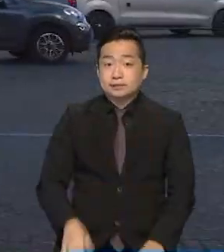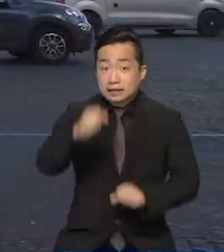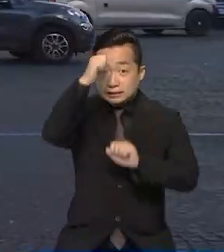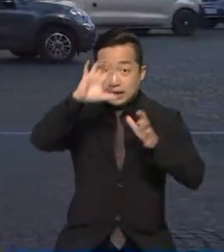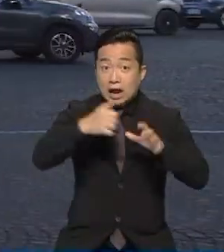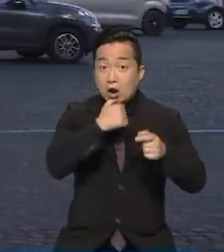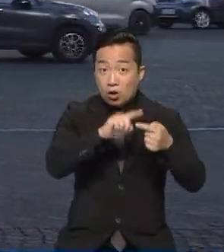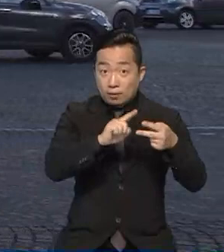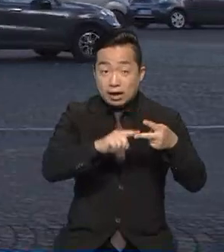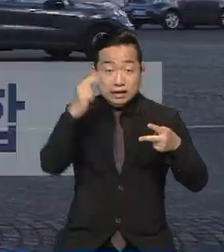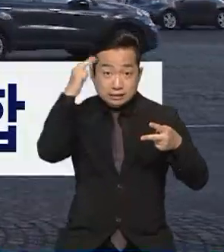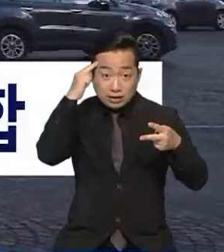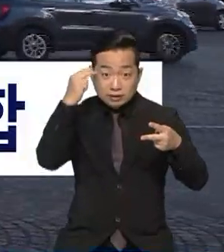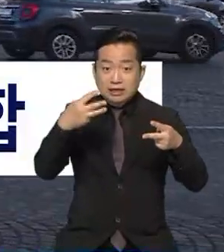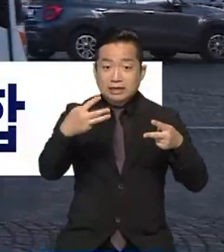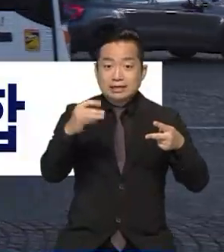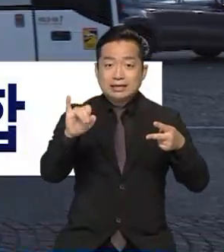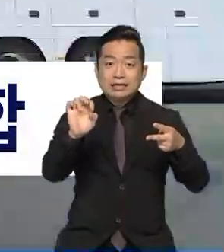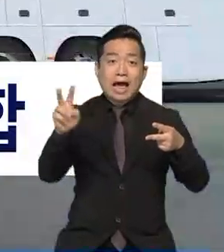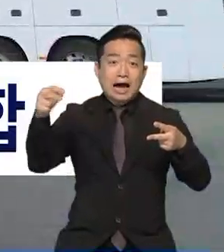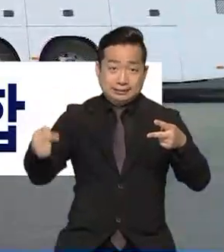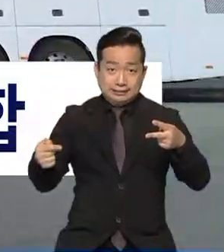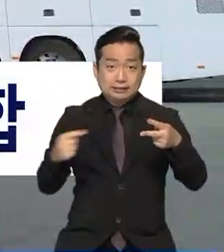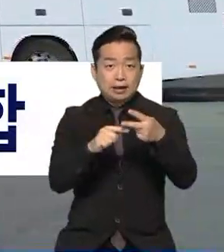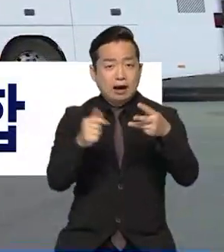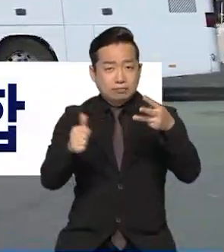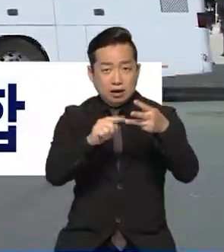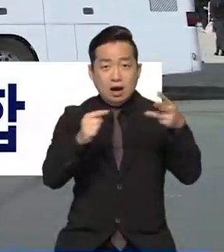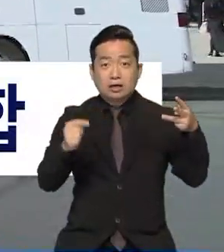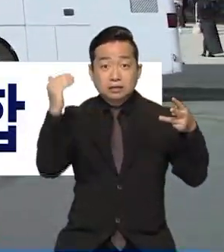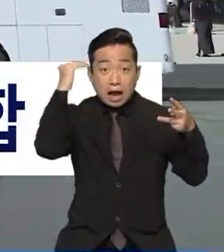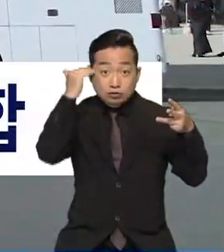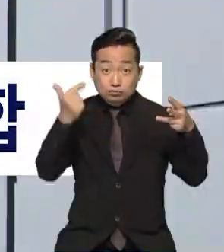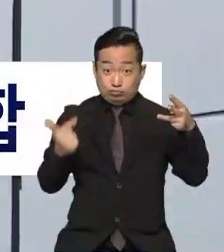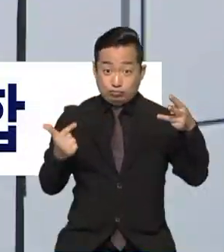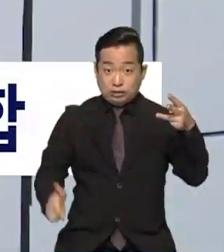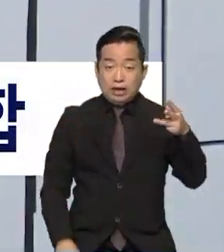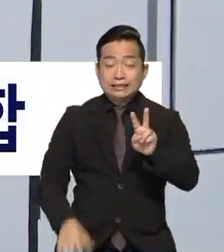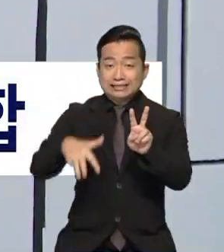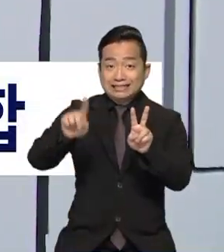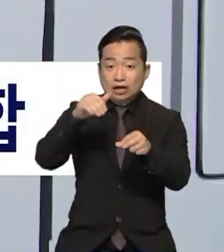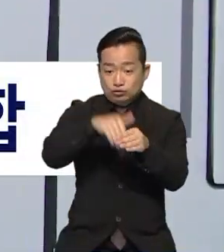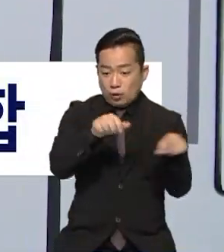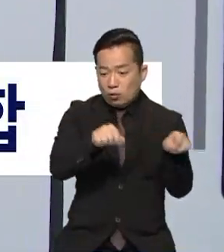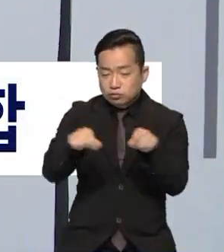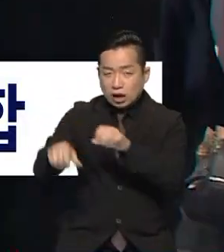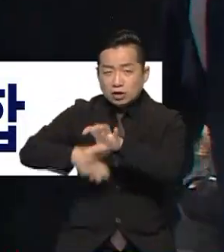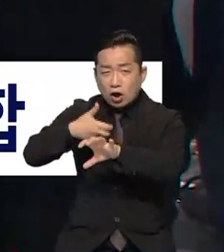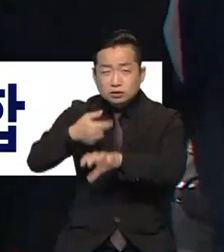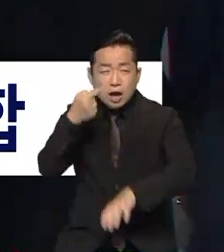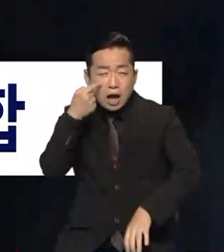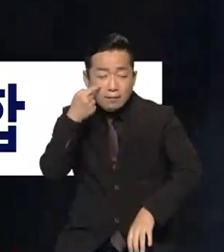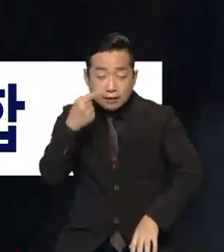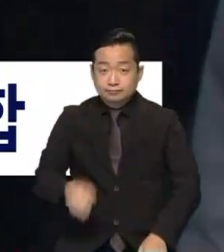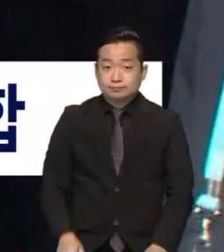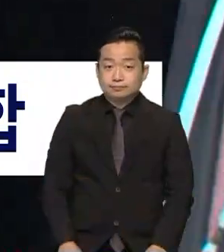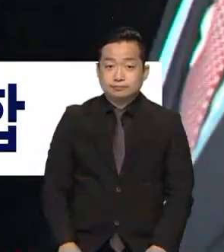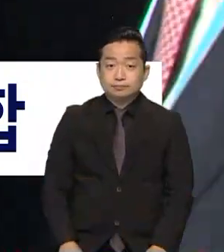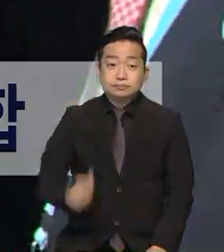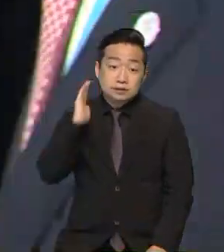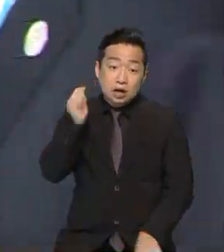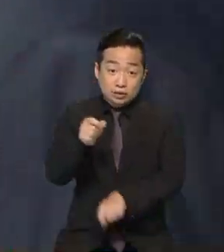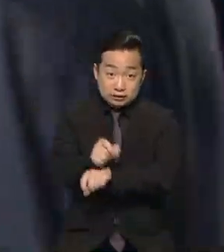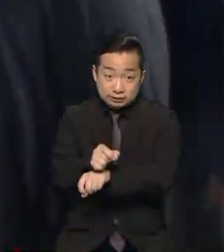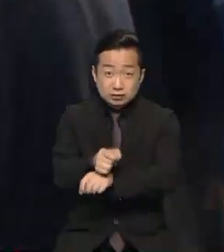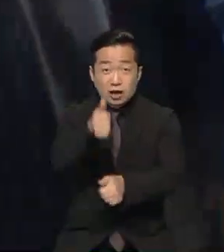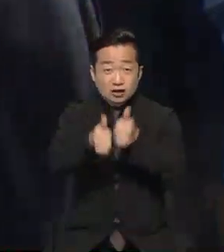로마, 사우디아라비아 리아드와 경합 중인 부산은 2차 투표까지 끌고 간 뒤 역전을 노리고 있는데 대통령실은